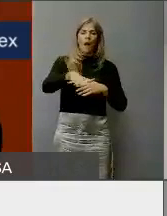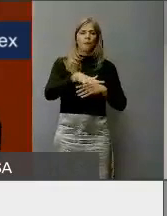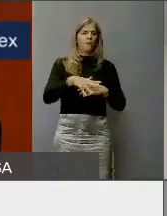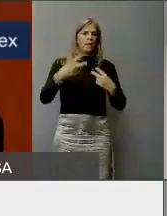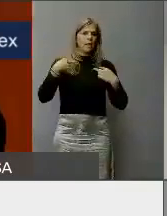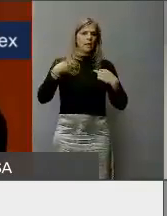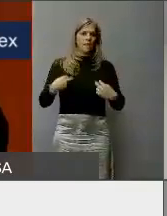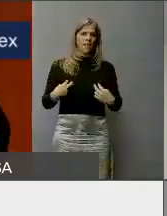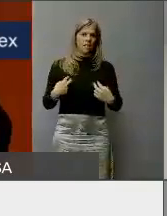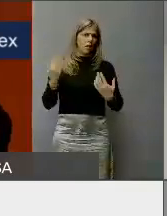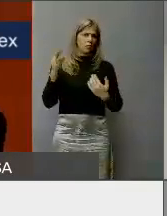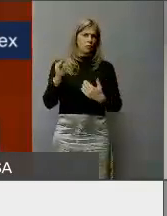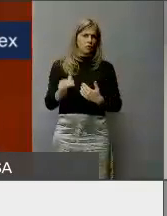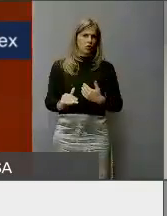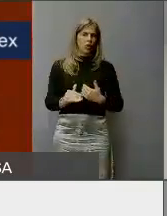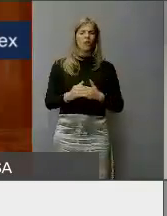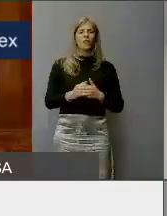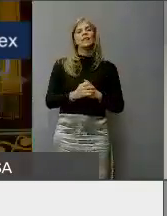grazie